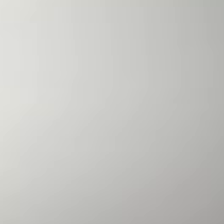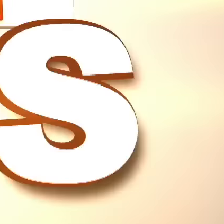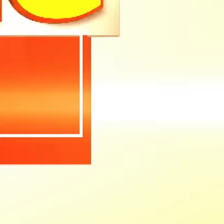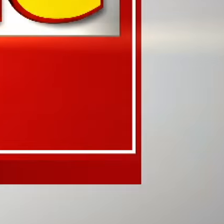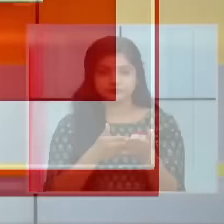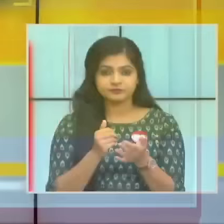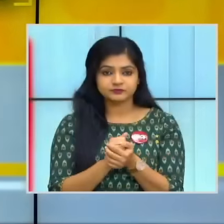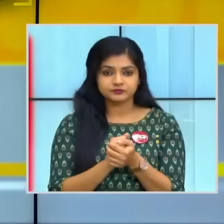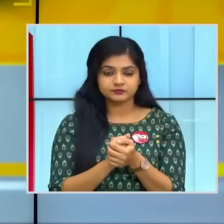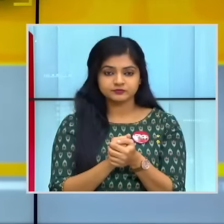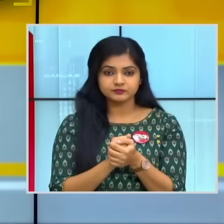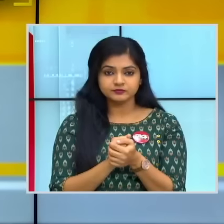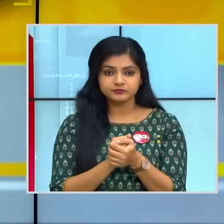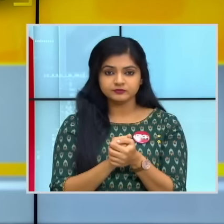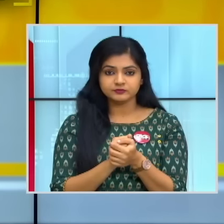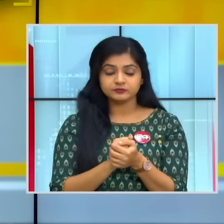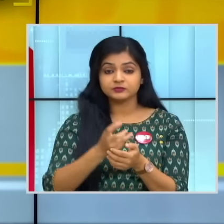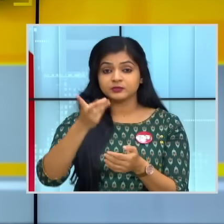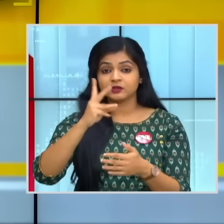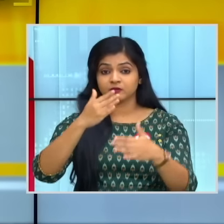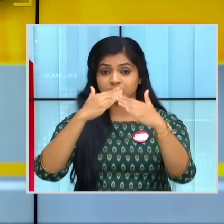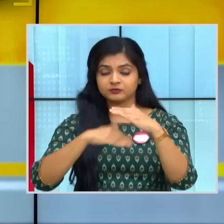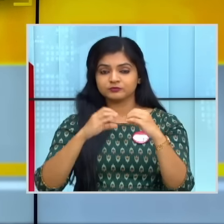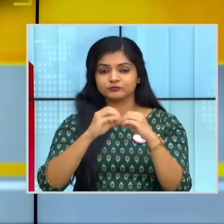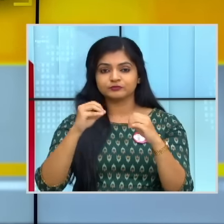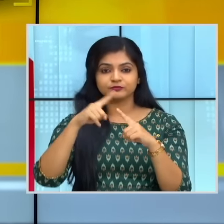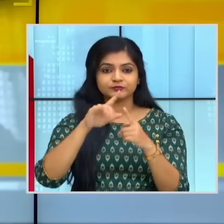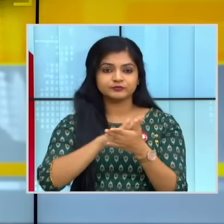വിവരങ്ങൾ നൽകുകയായിരുന്നു. മൂന്നാം ഘട്ടം ബൂത്തിൽ